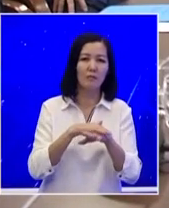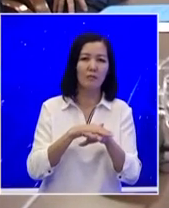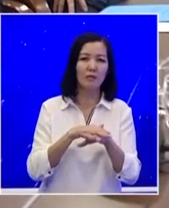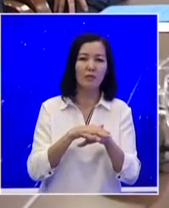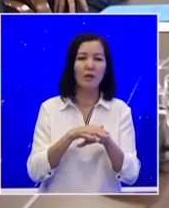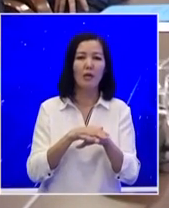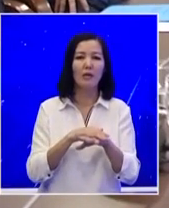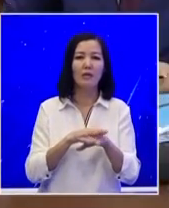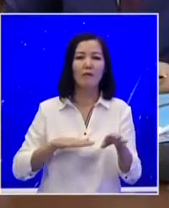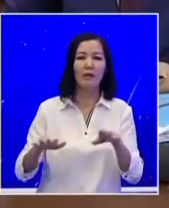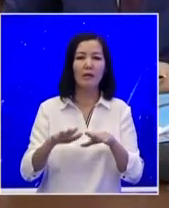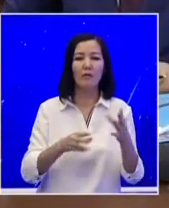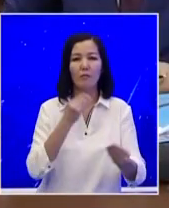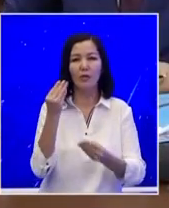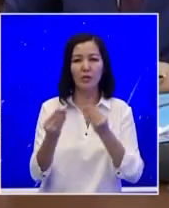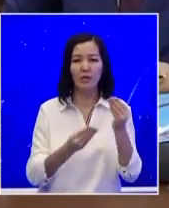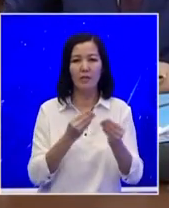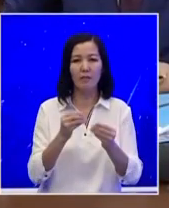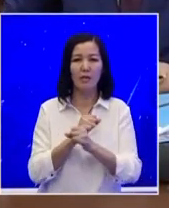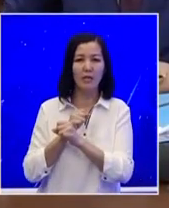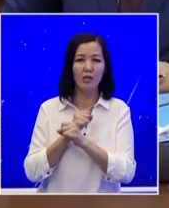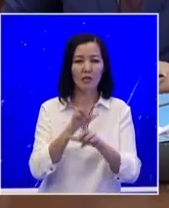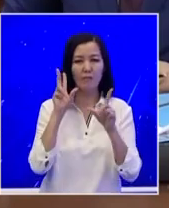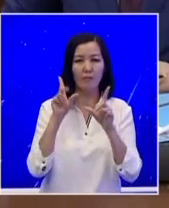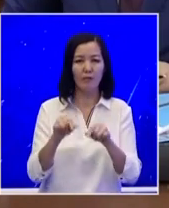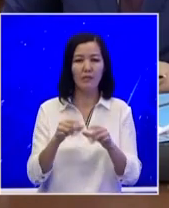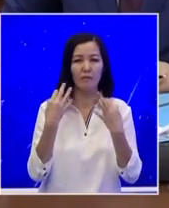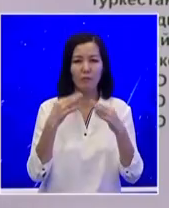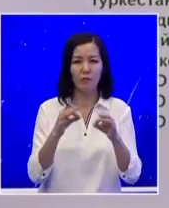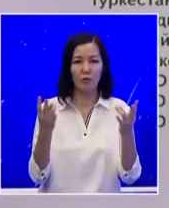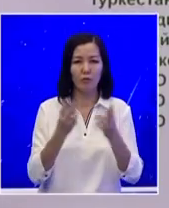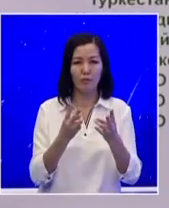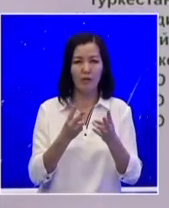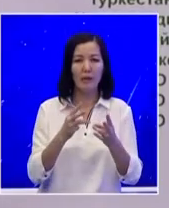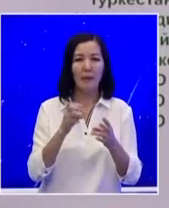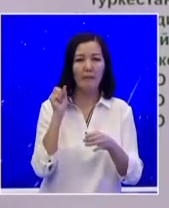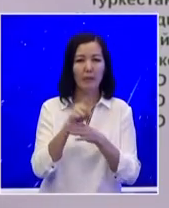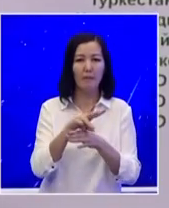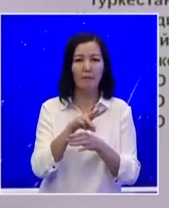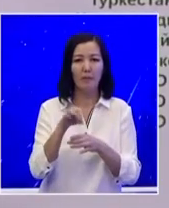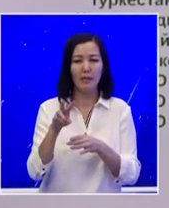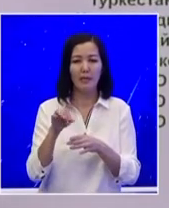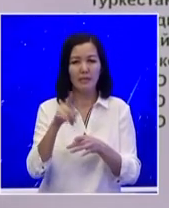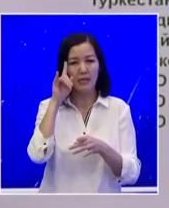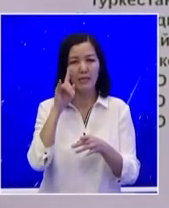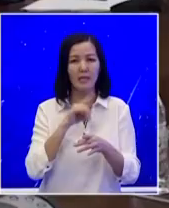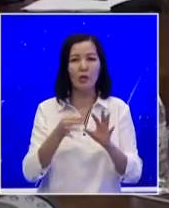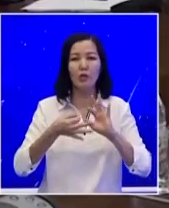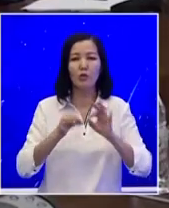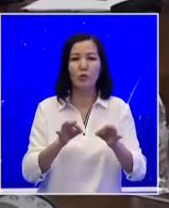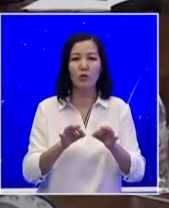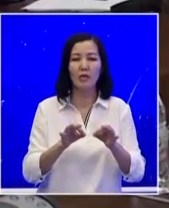доступ населения к дворовым площадкам и дачным массивам, поручил премьер-министр Казахстана. Четкий алгоритм введения норм